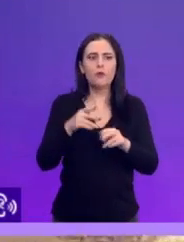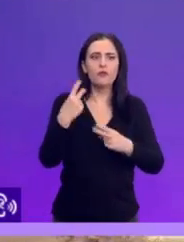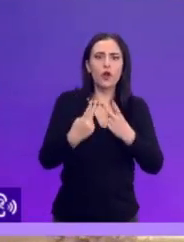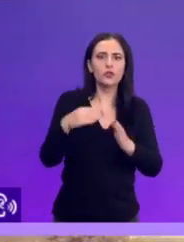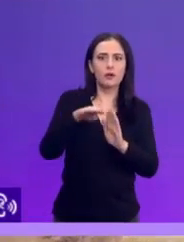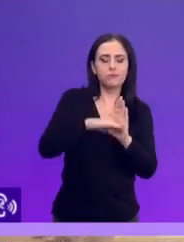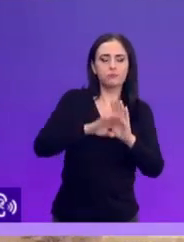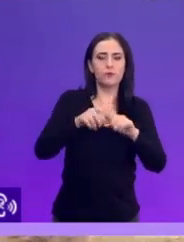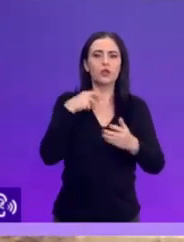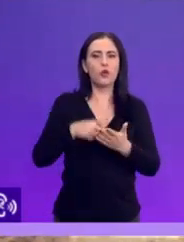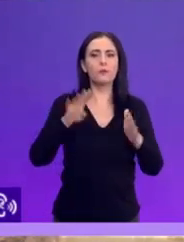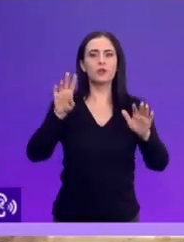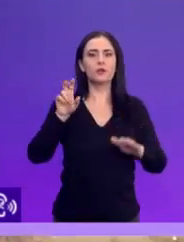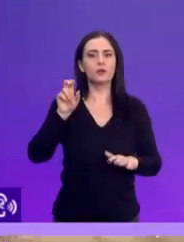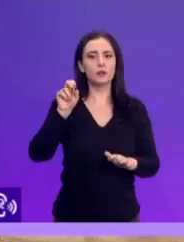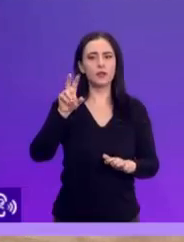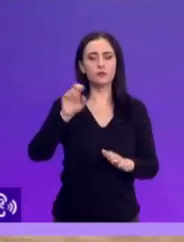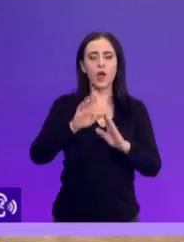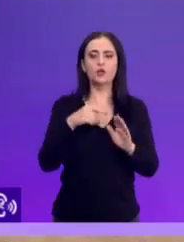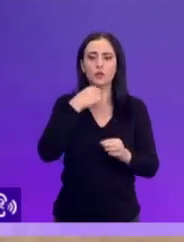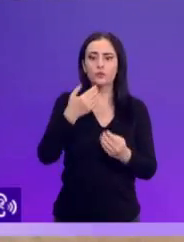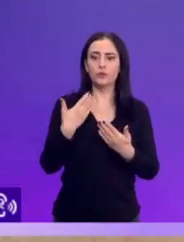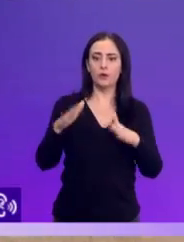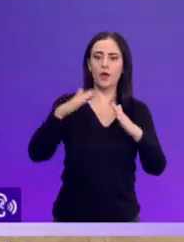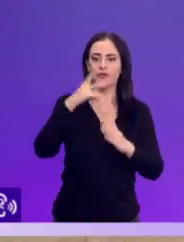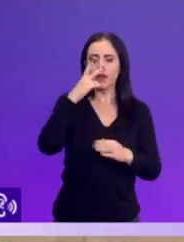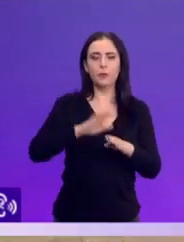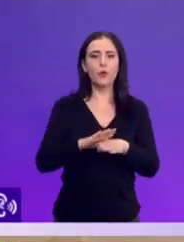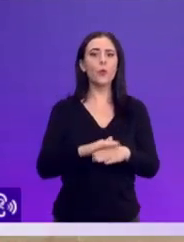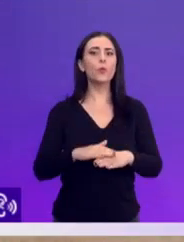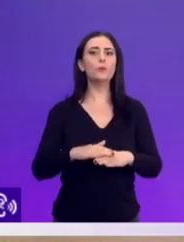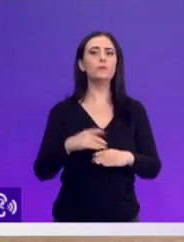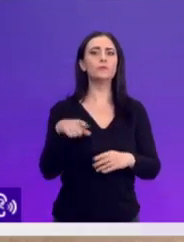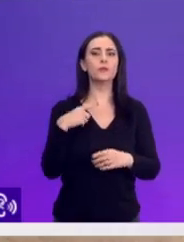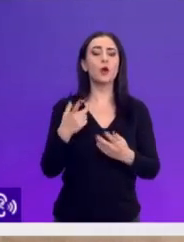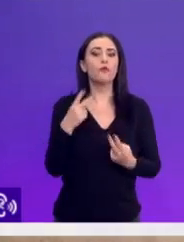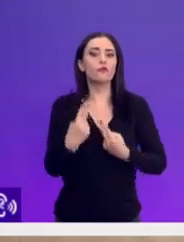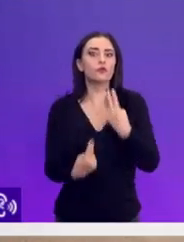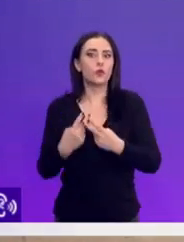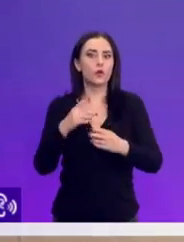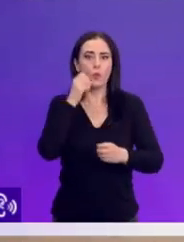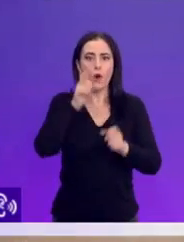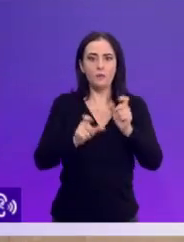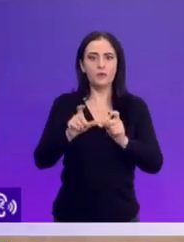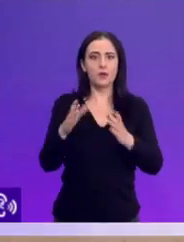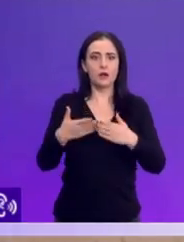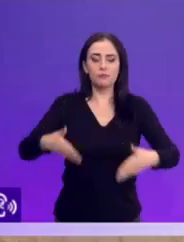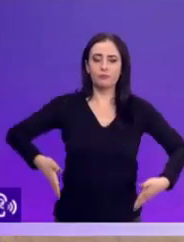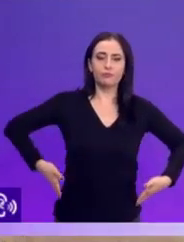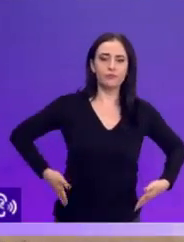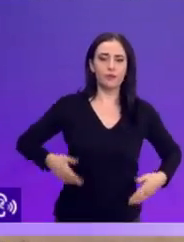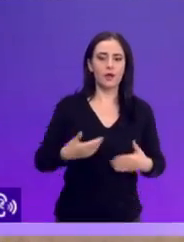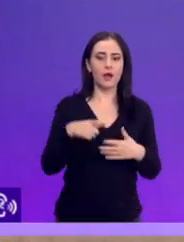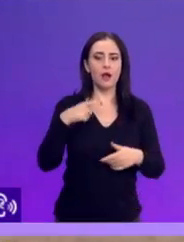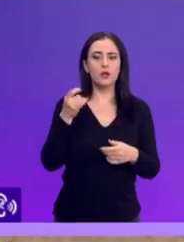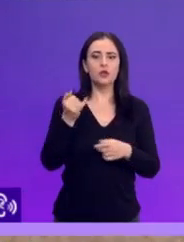era din 2013 construită această pensiune și vedem că până ieri funcționa. Oamenii se strânseseră aici, erau